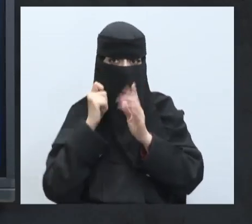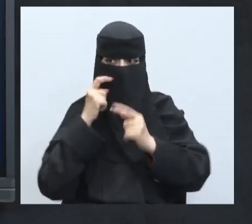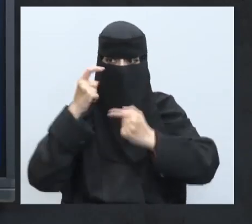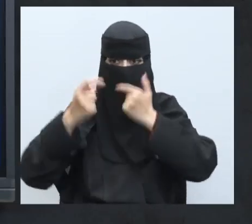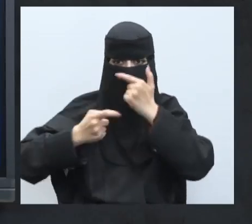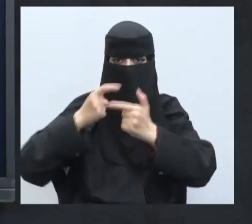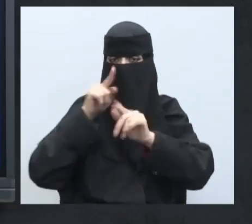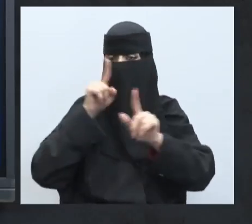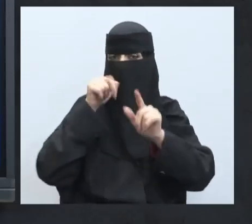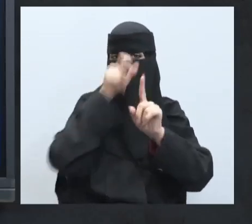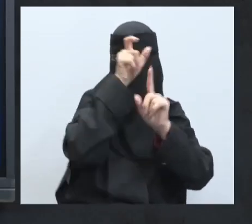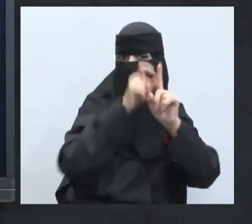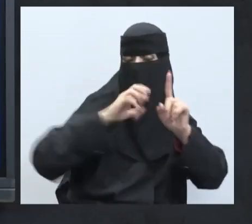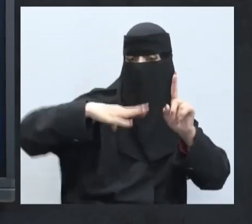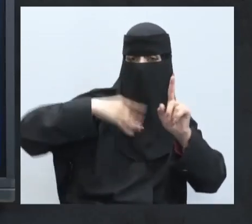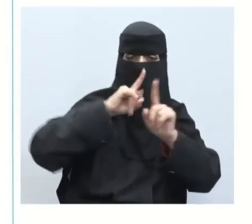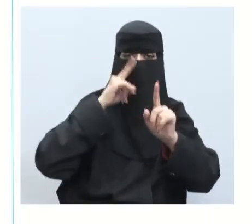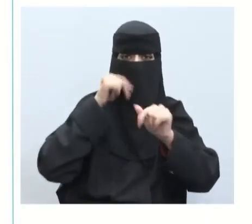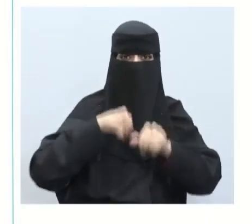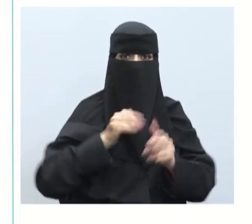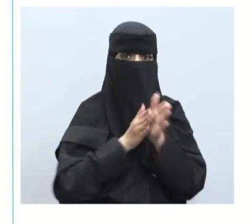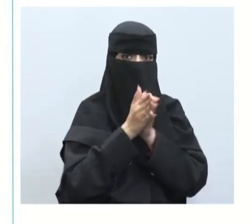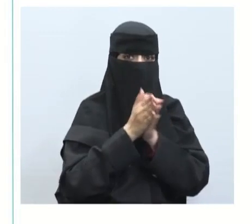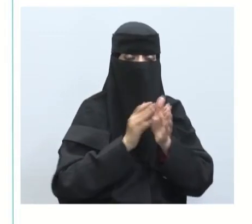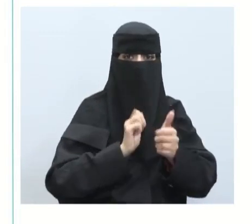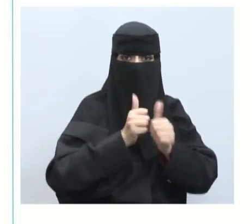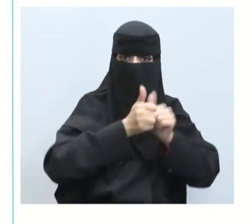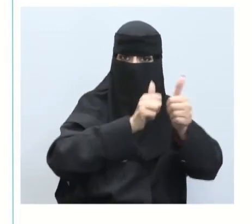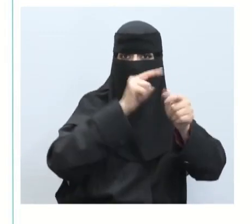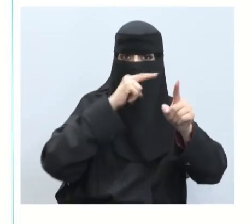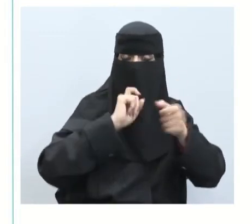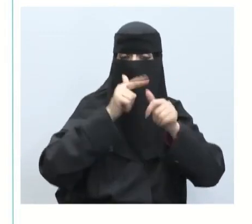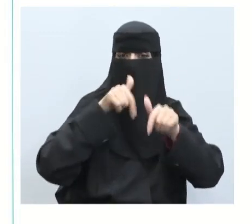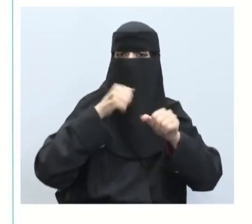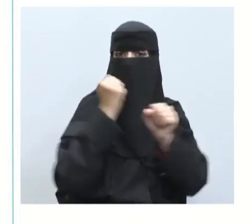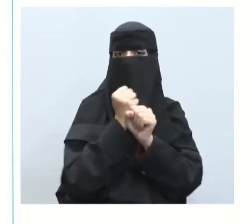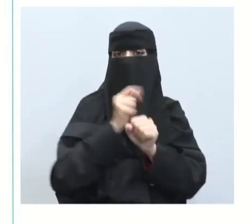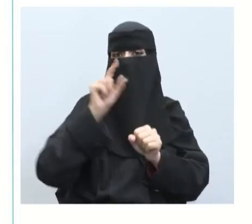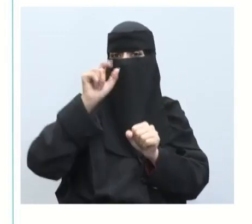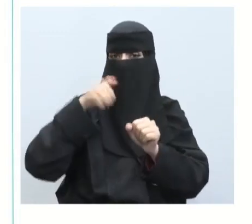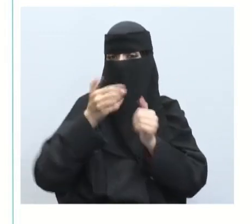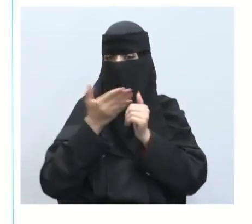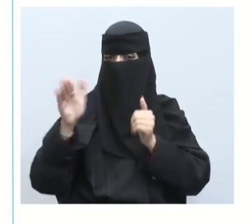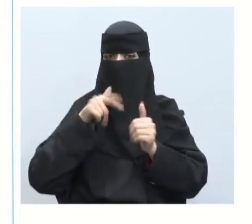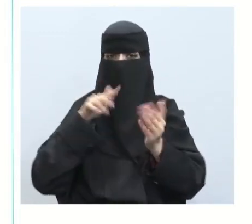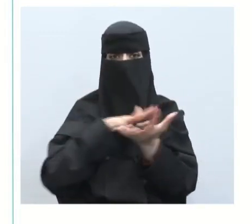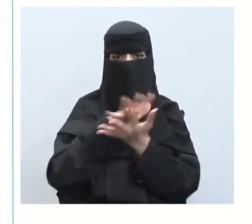خلال الحث والتحفيز اذا نوره ترى ان من خلال الحث الموظفين سيعملون جيدا ونتجنب